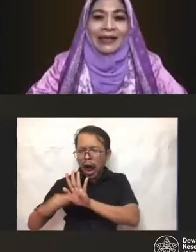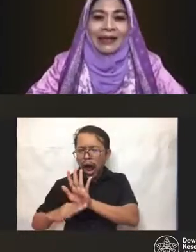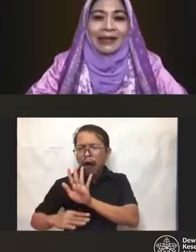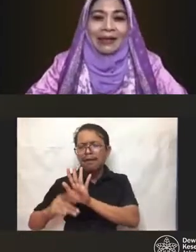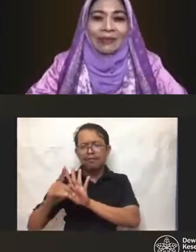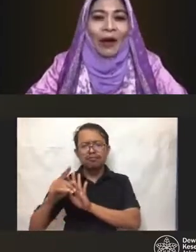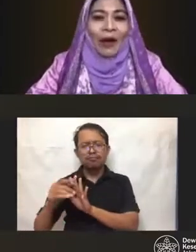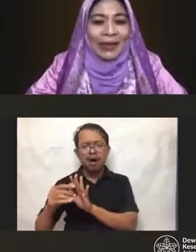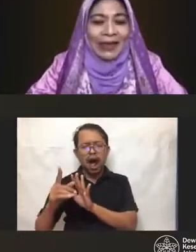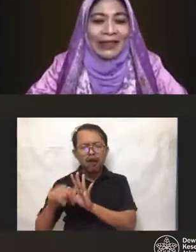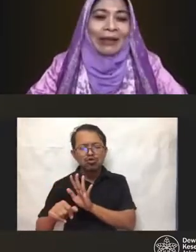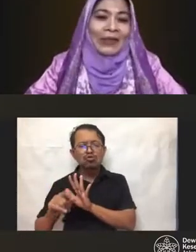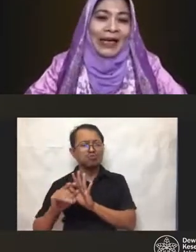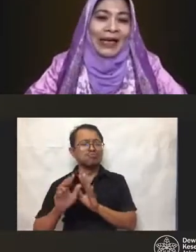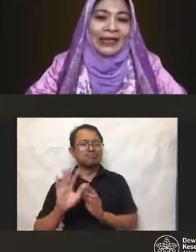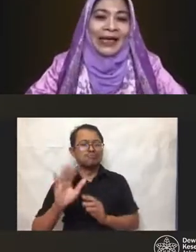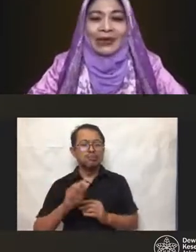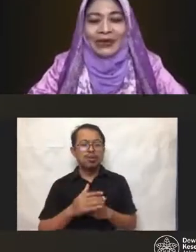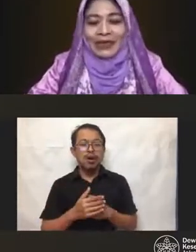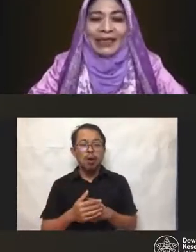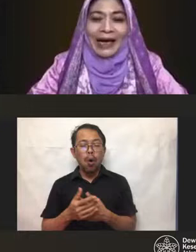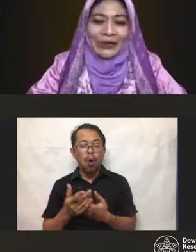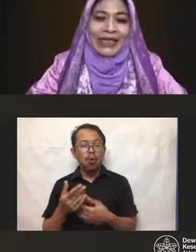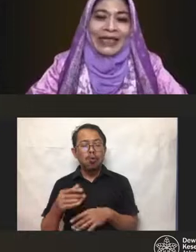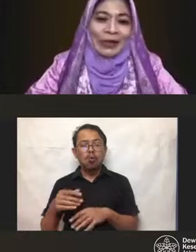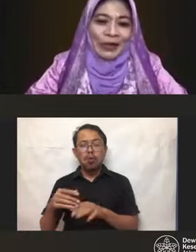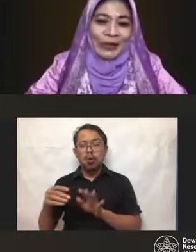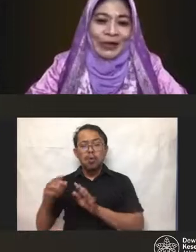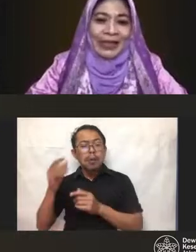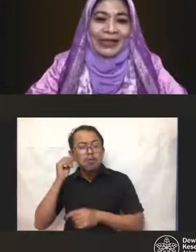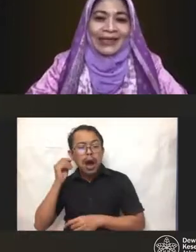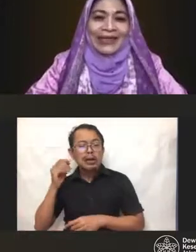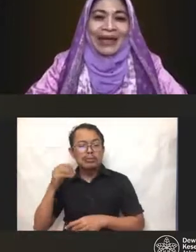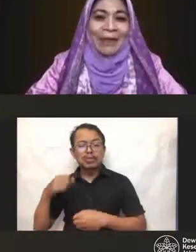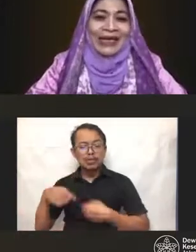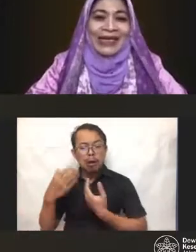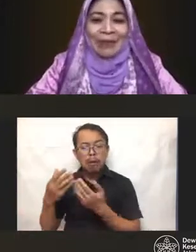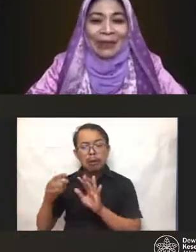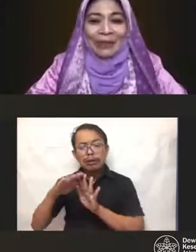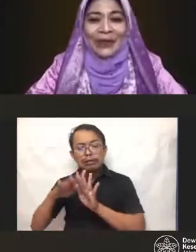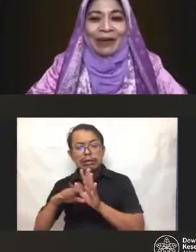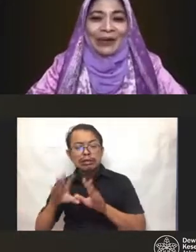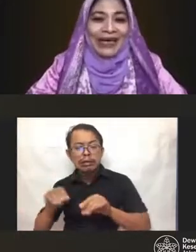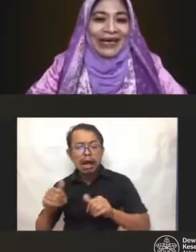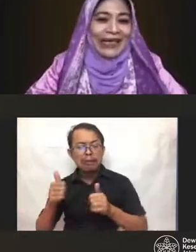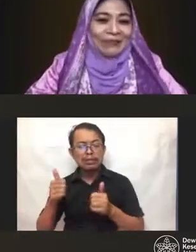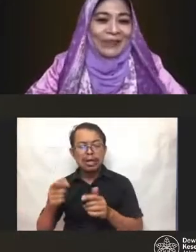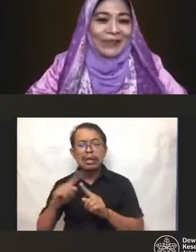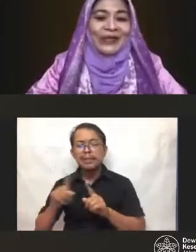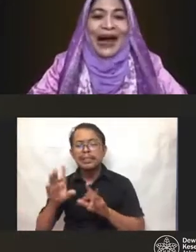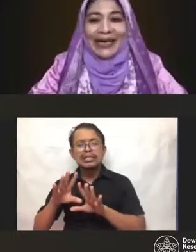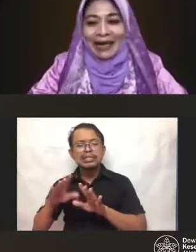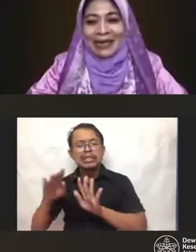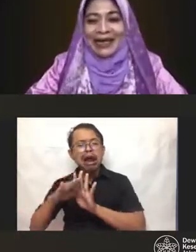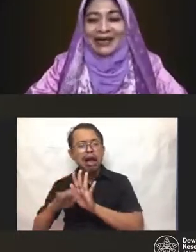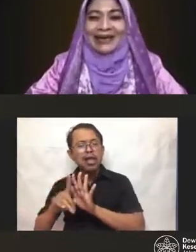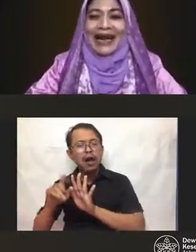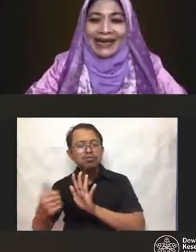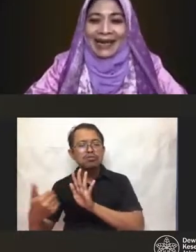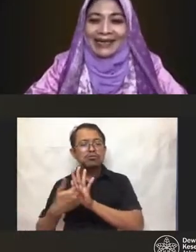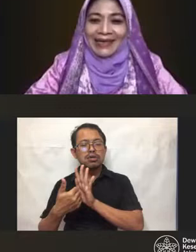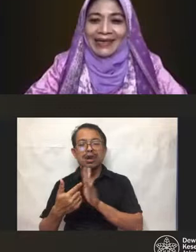persyaratan. Boleh bekerja tapi syaratnya harus ini, harus ini, harus itu. Tetapi kita nggak menemukan persyaratan seperti itu ada